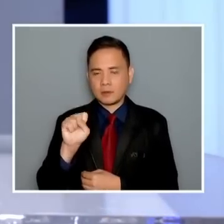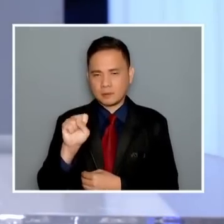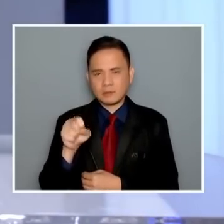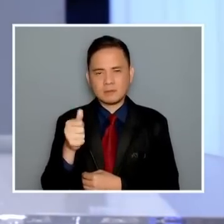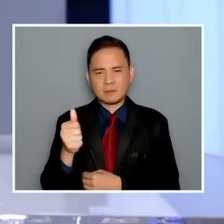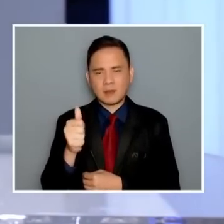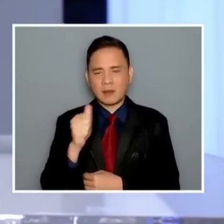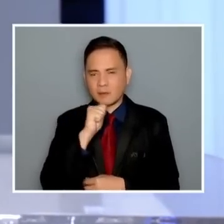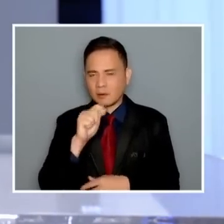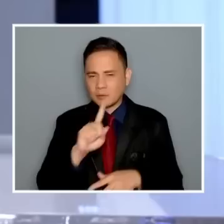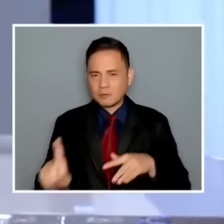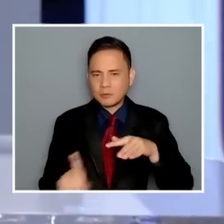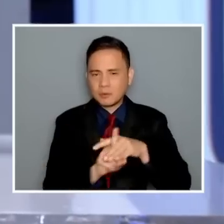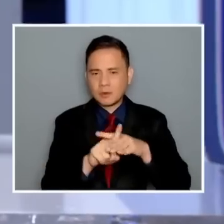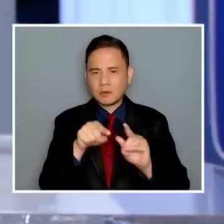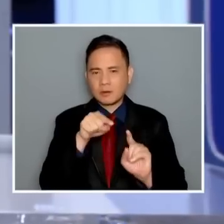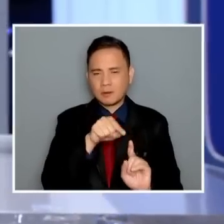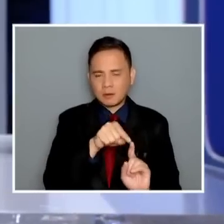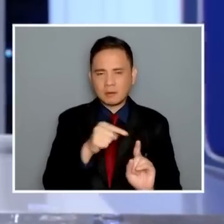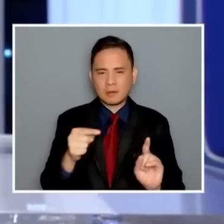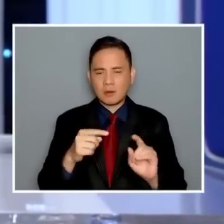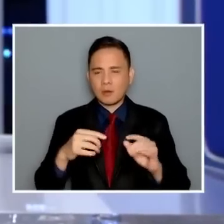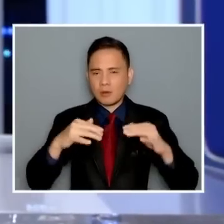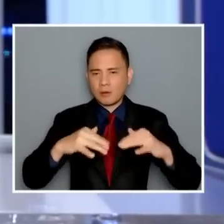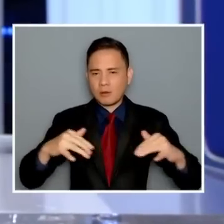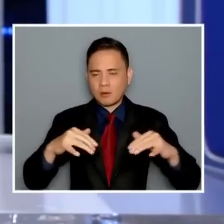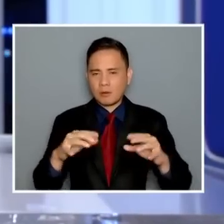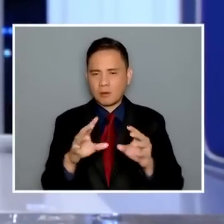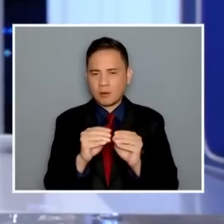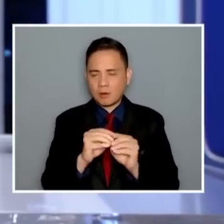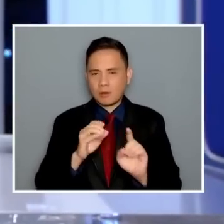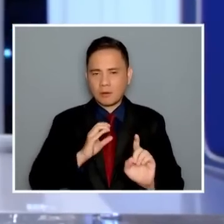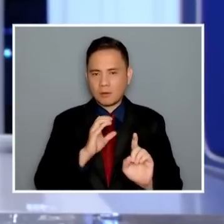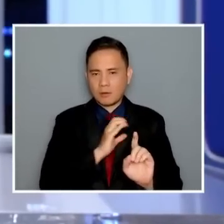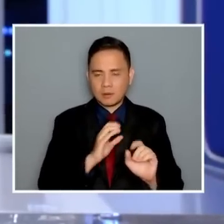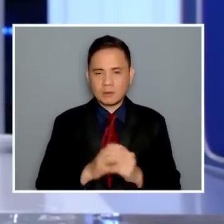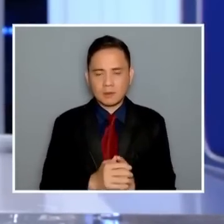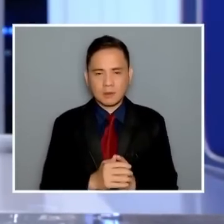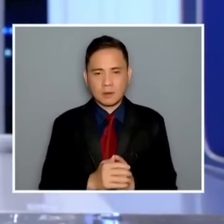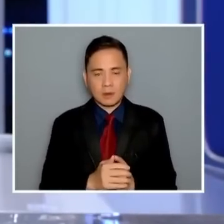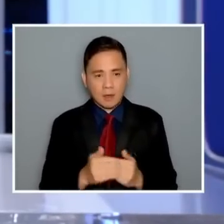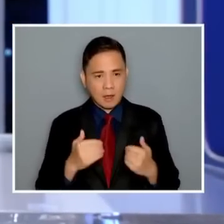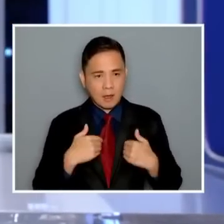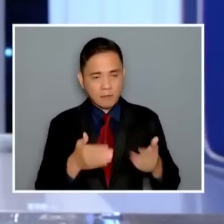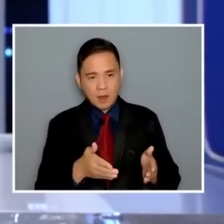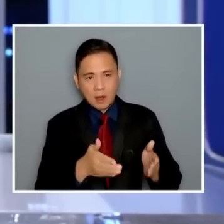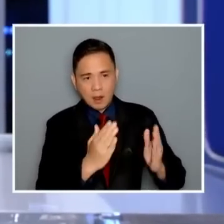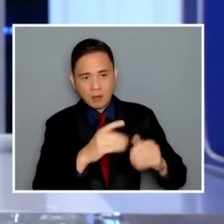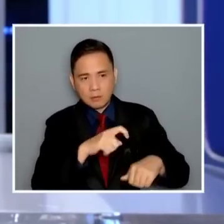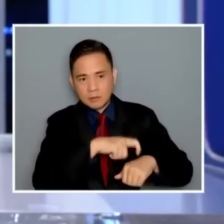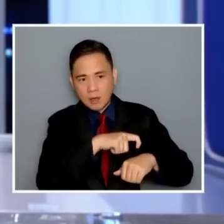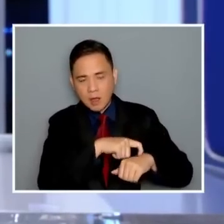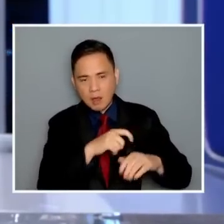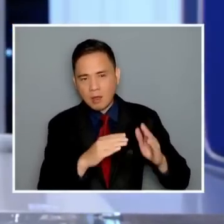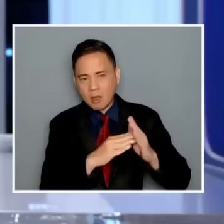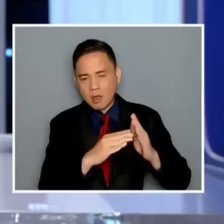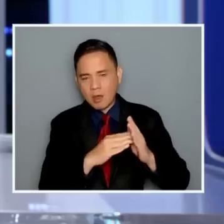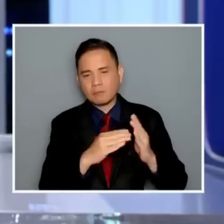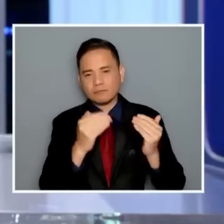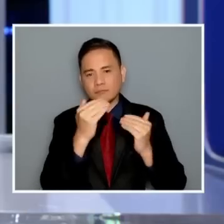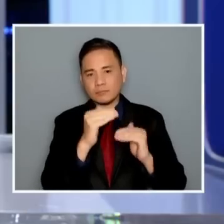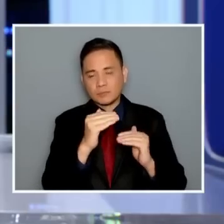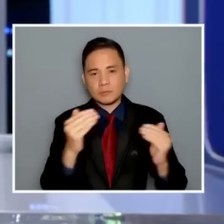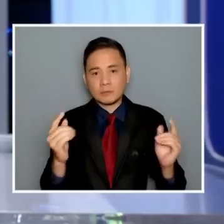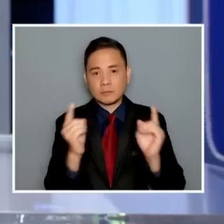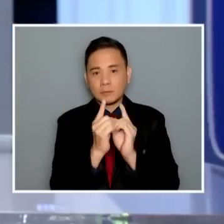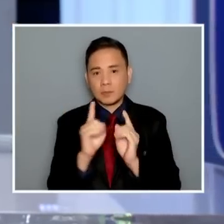ng 24 oras na palugit para personal siyang magpakita sa House Committee on Ethics and